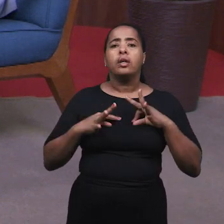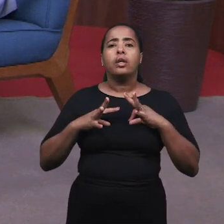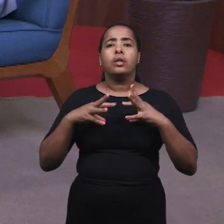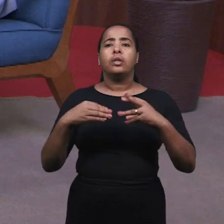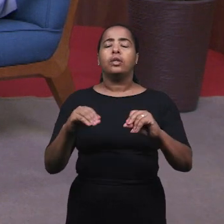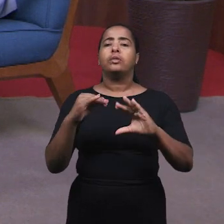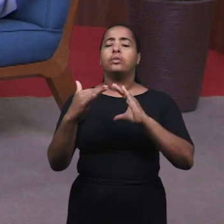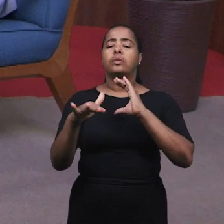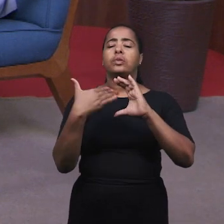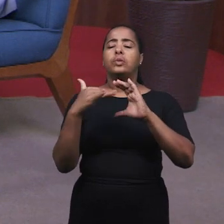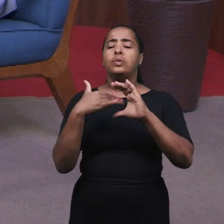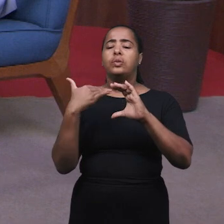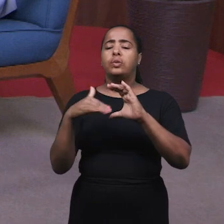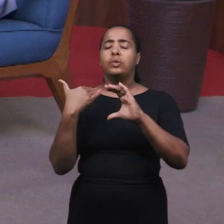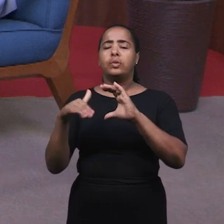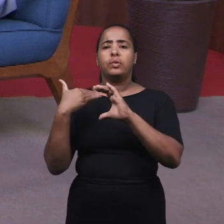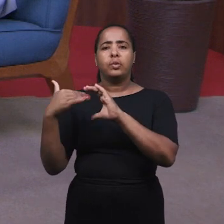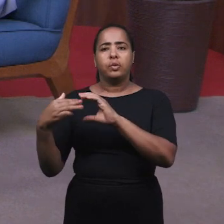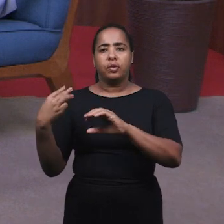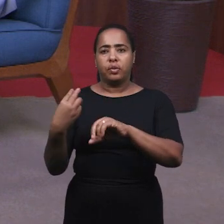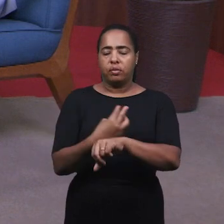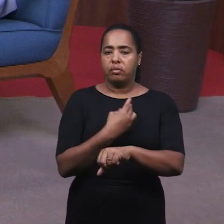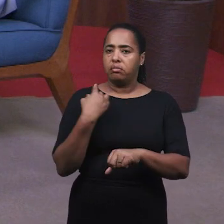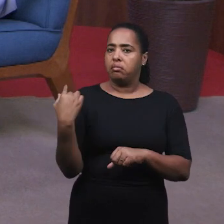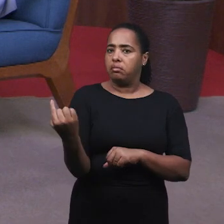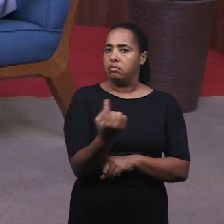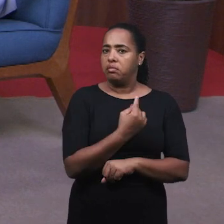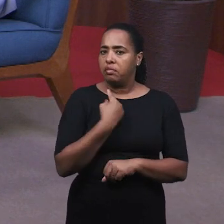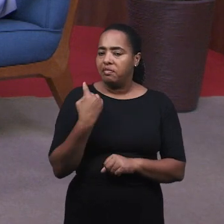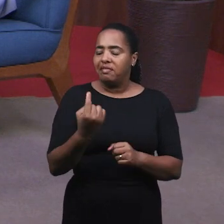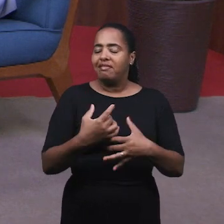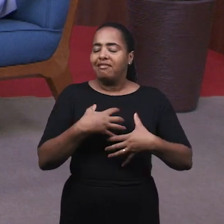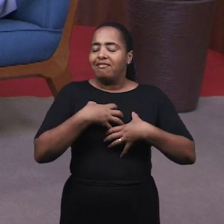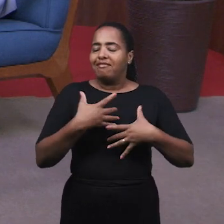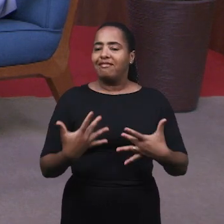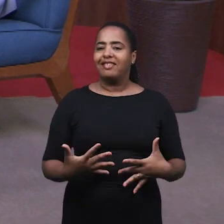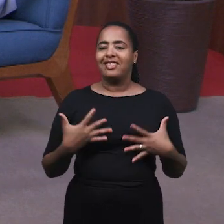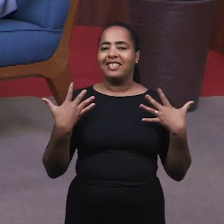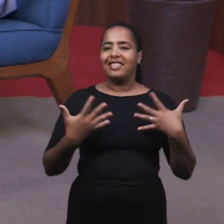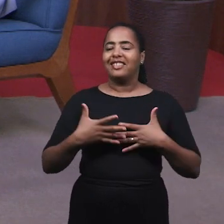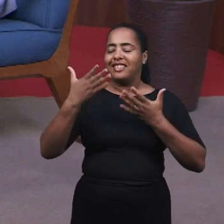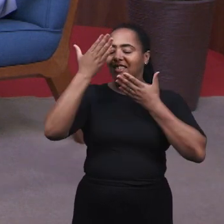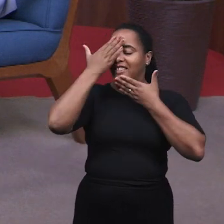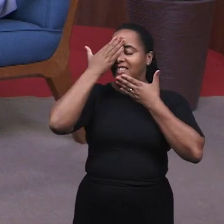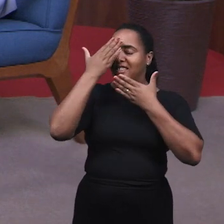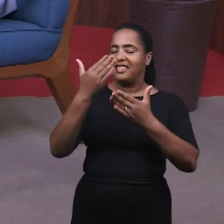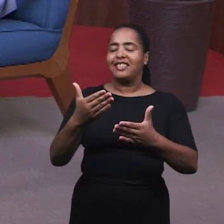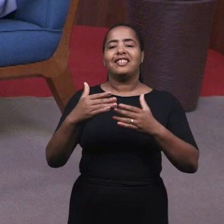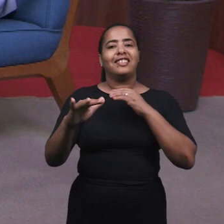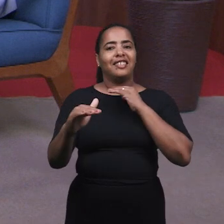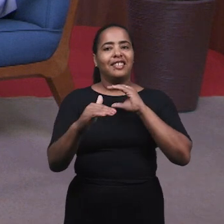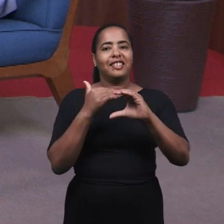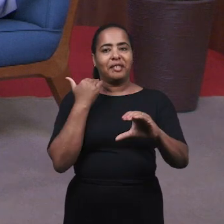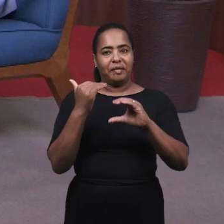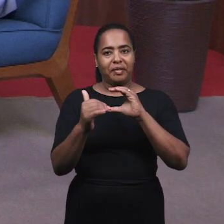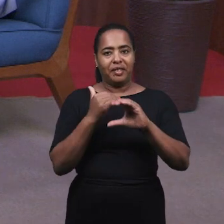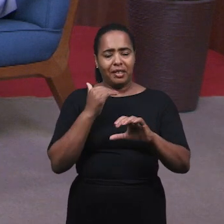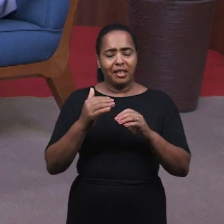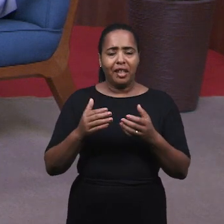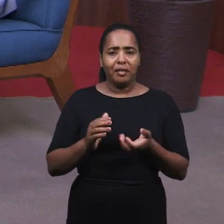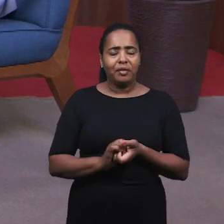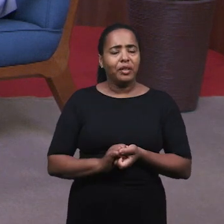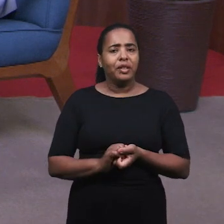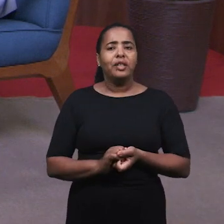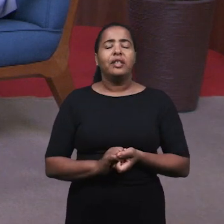texte et à tous ceux qui nous ont envoyé le long de cette semaine aussi son message. Nous remercions le